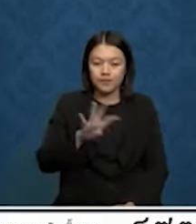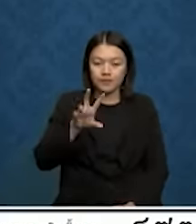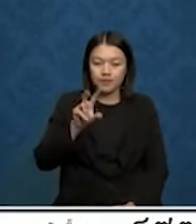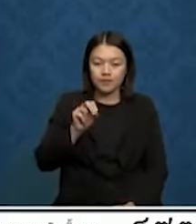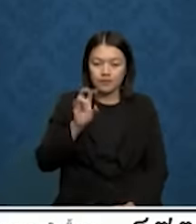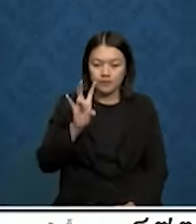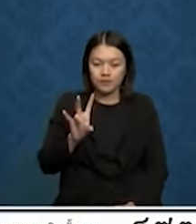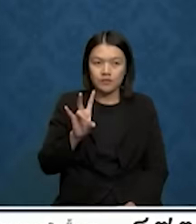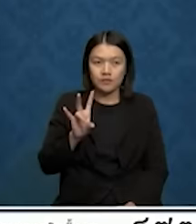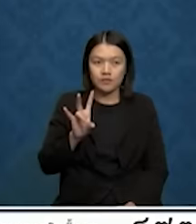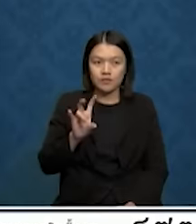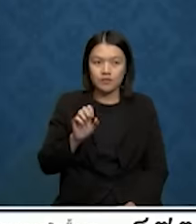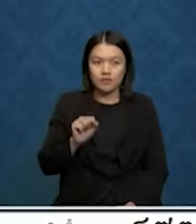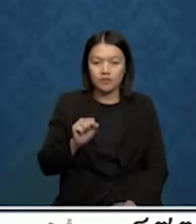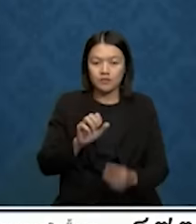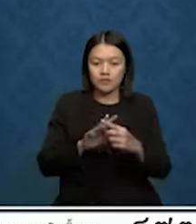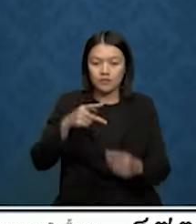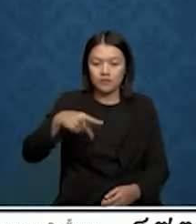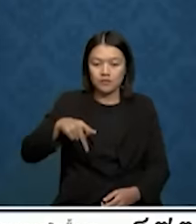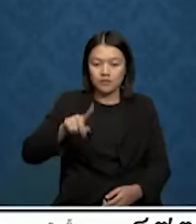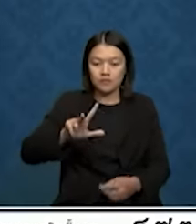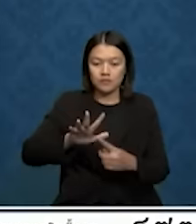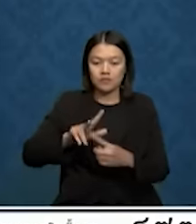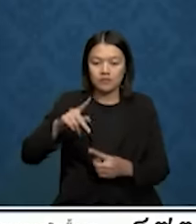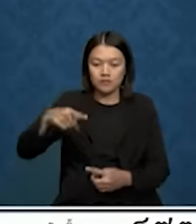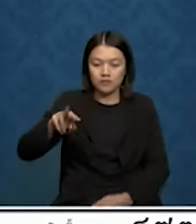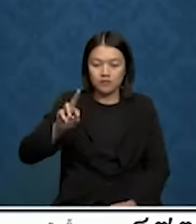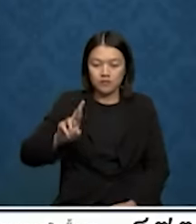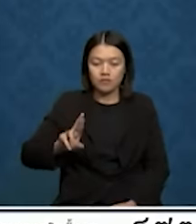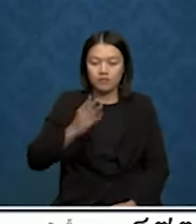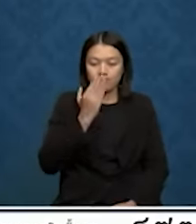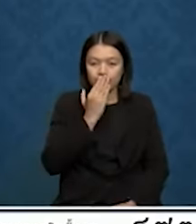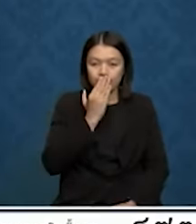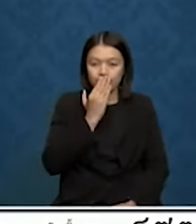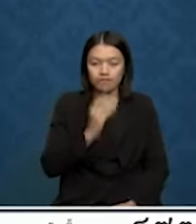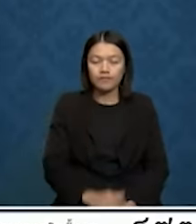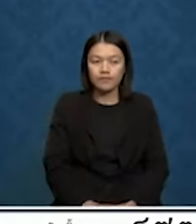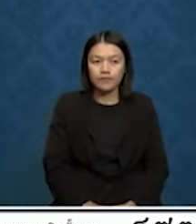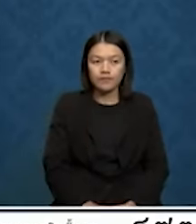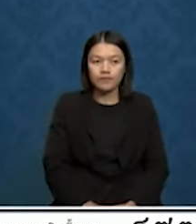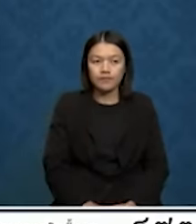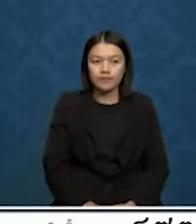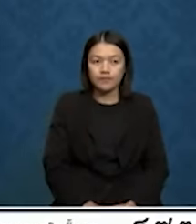437นางสาวสุภาพรกำเนิดผล งดออกเสียงค่ะ